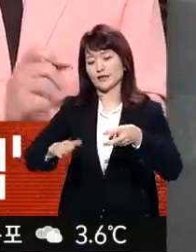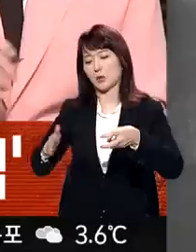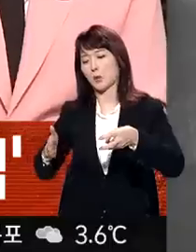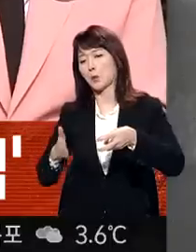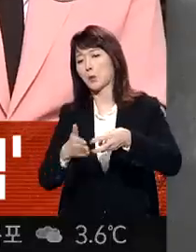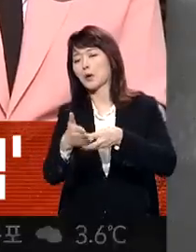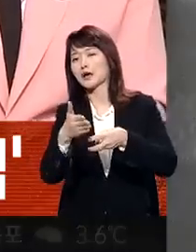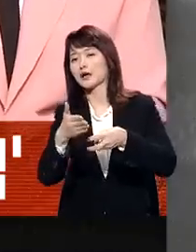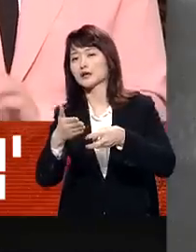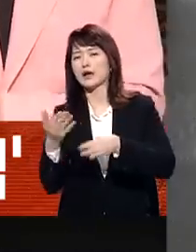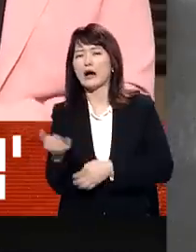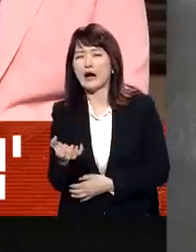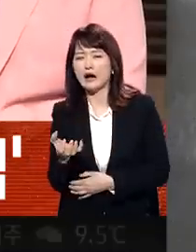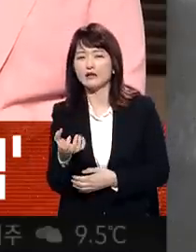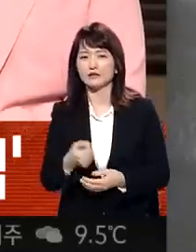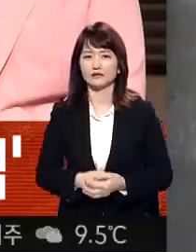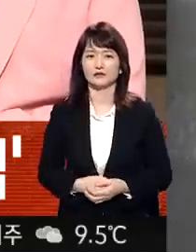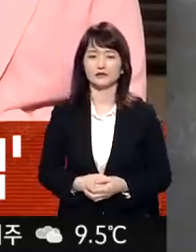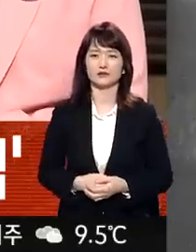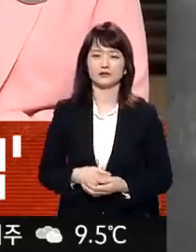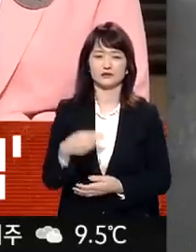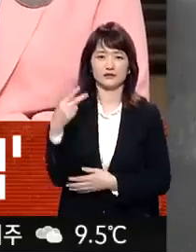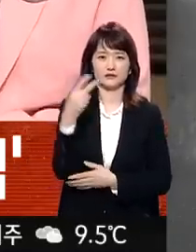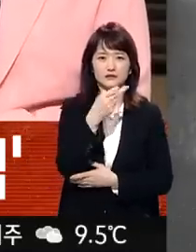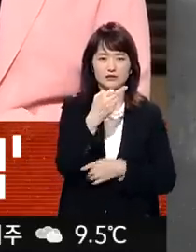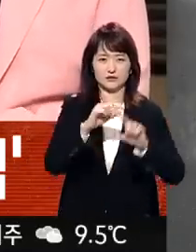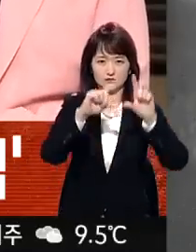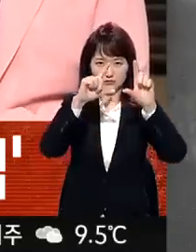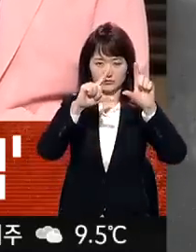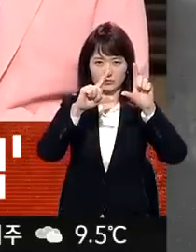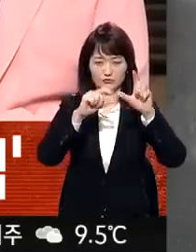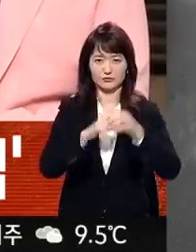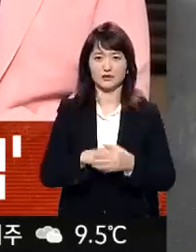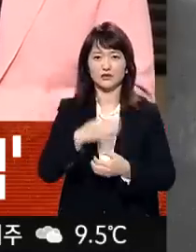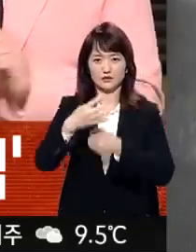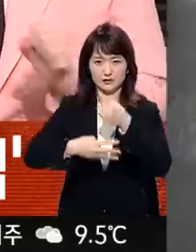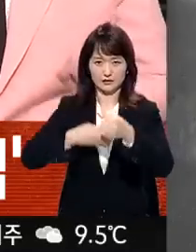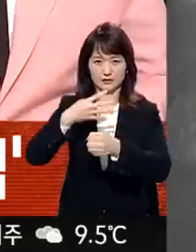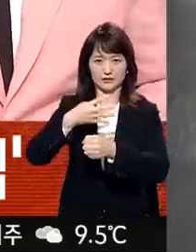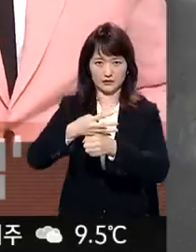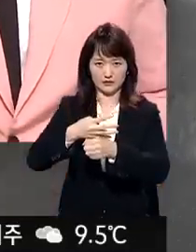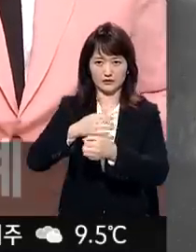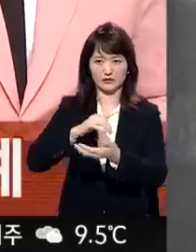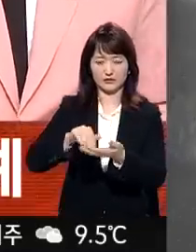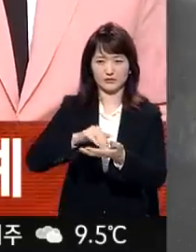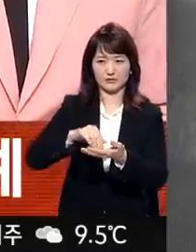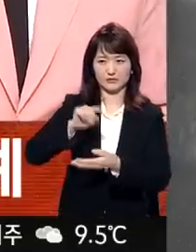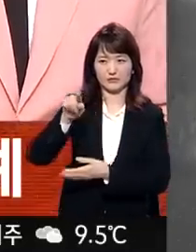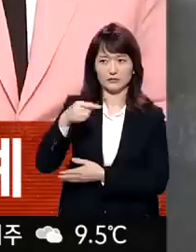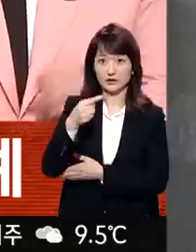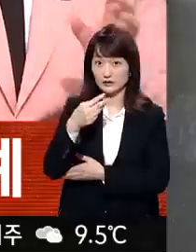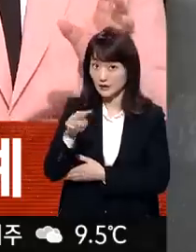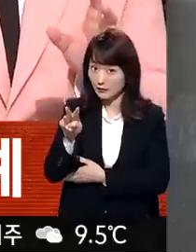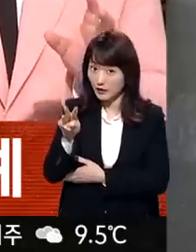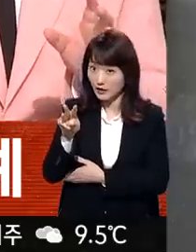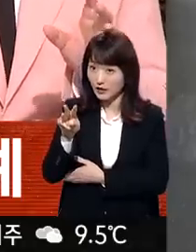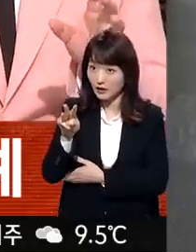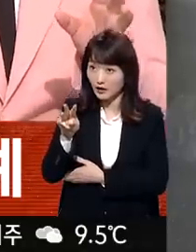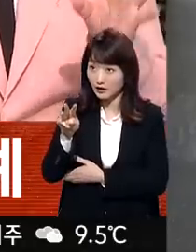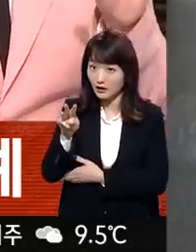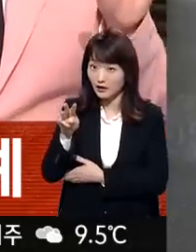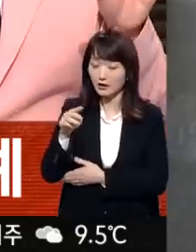겁니다. 횟수로 보면 2018년 10월부터 4년간 103회에 걸쳐가지고 지금 2,700만 원 정도. 몇 번이요?